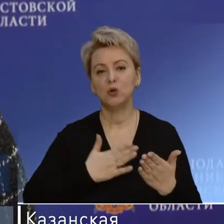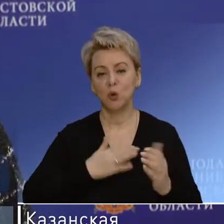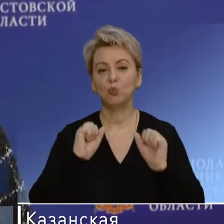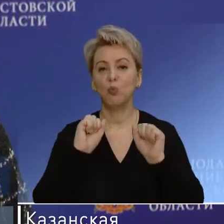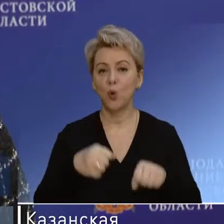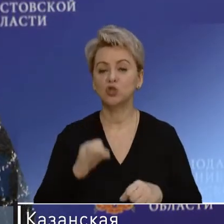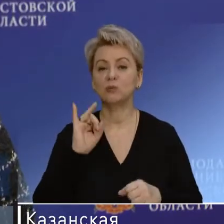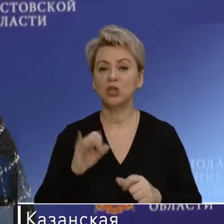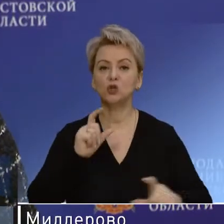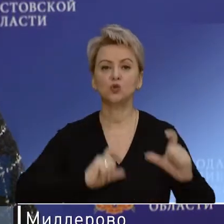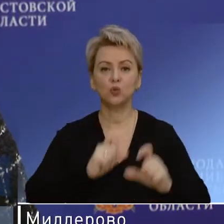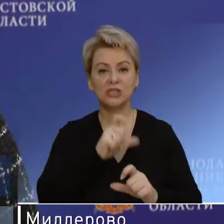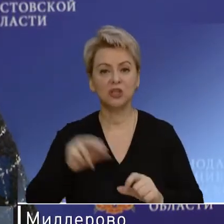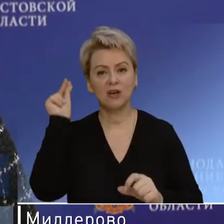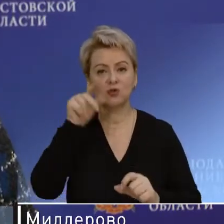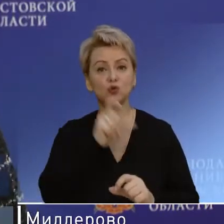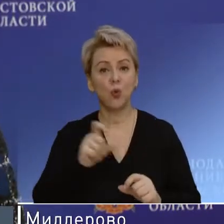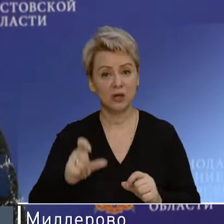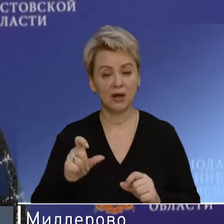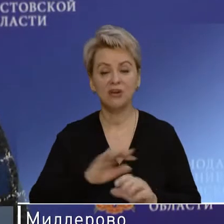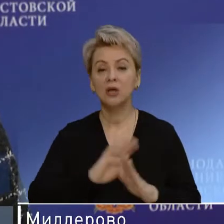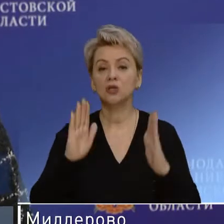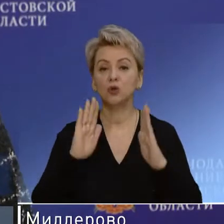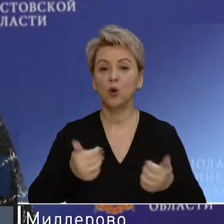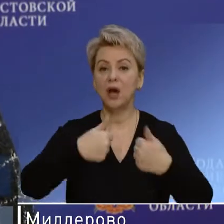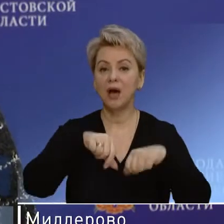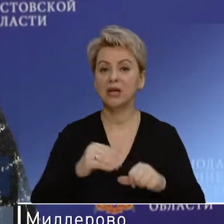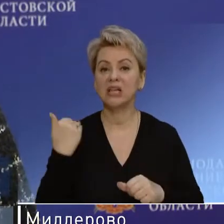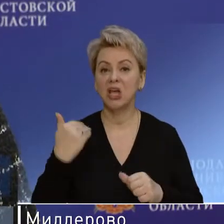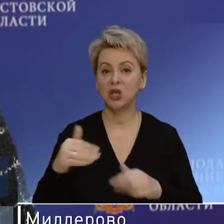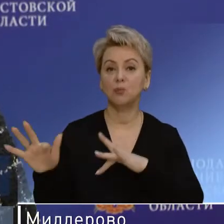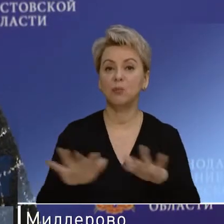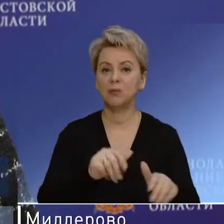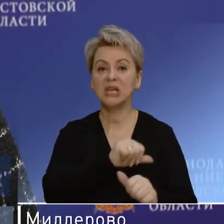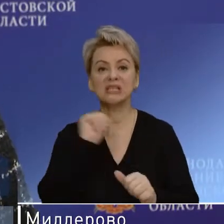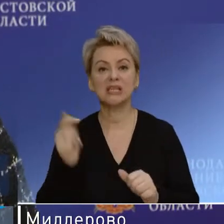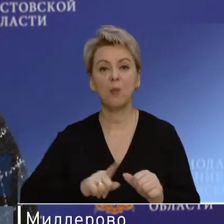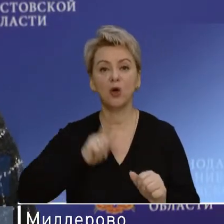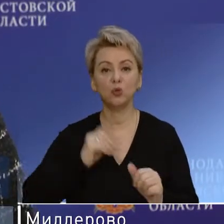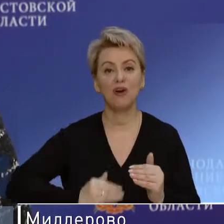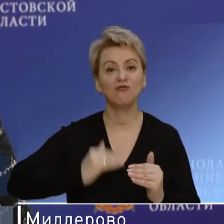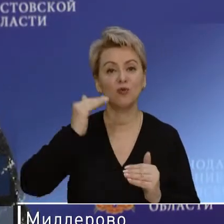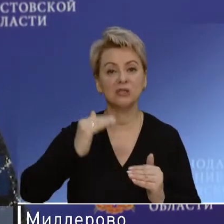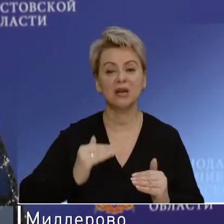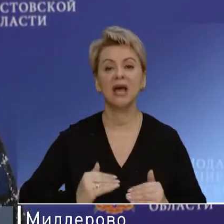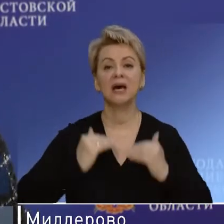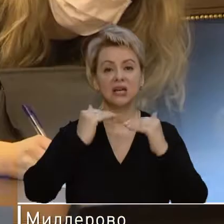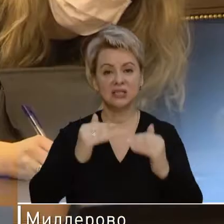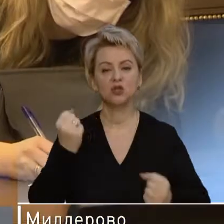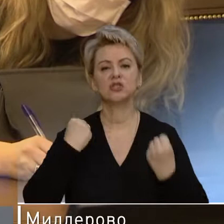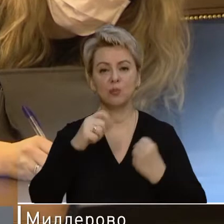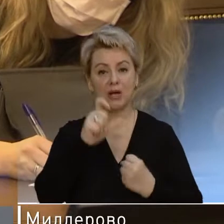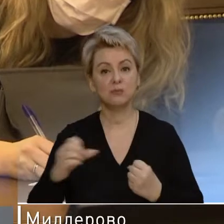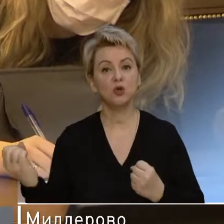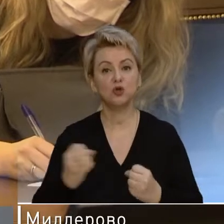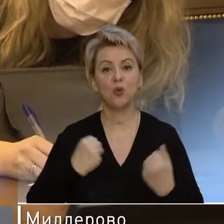можем и студентов, и школьников не только организовывать для них мероприятия, но и с самого юного возраста растить спортсменов.